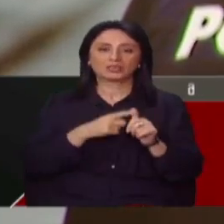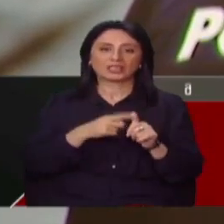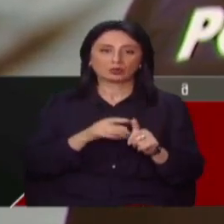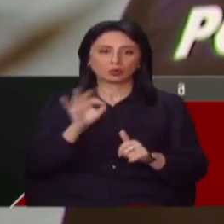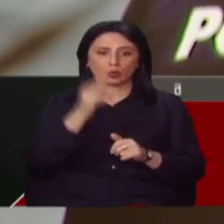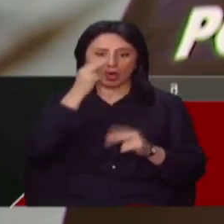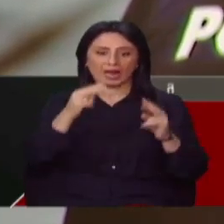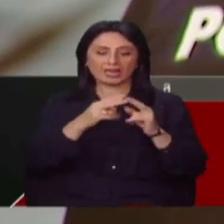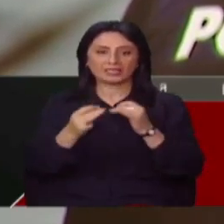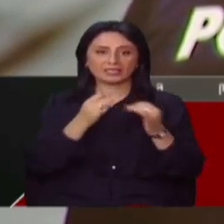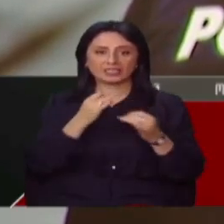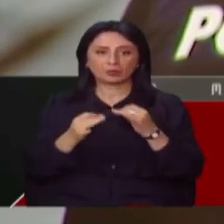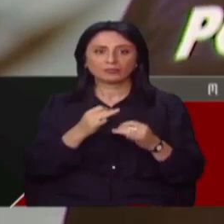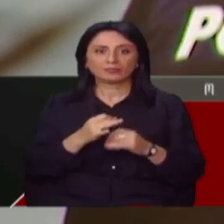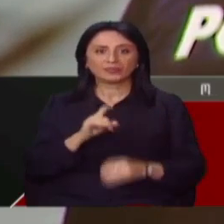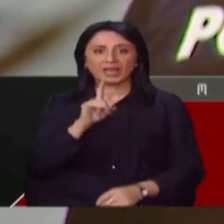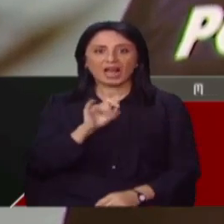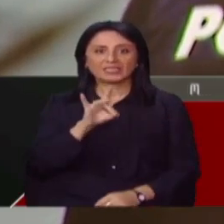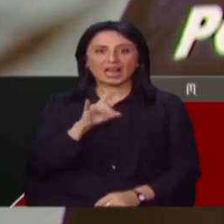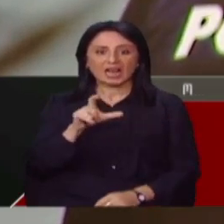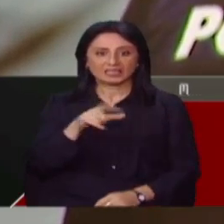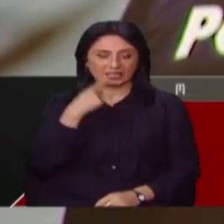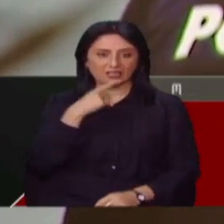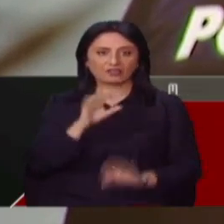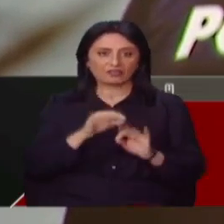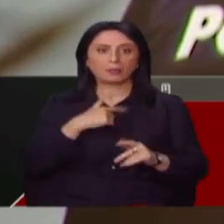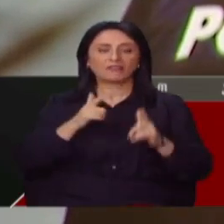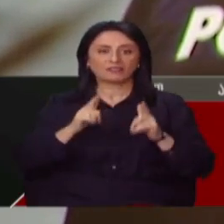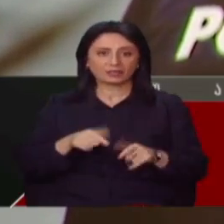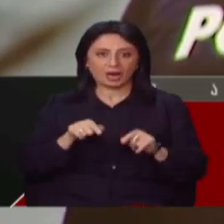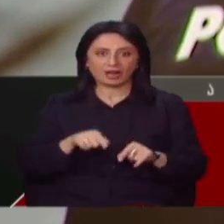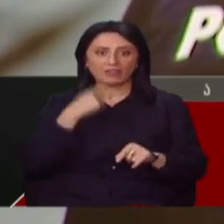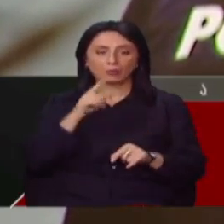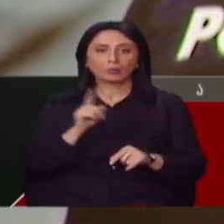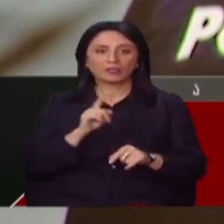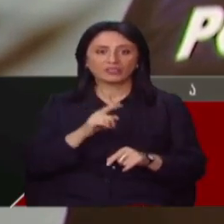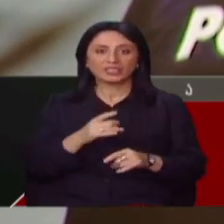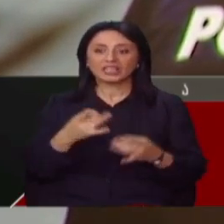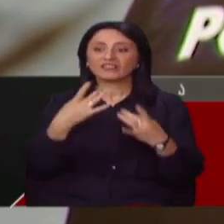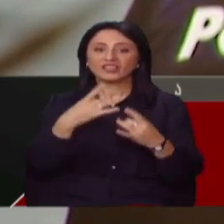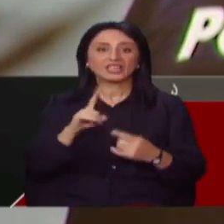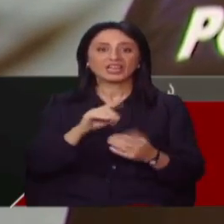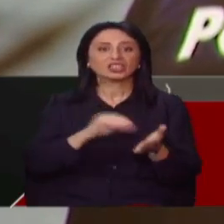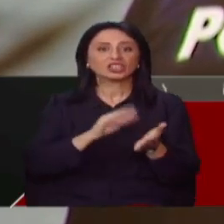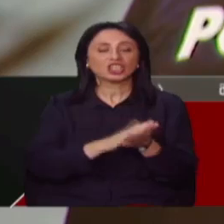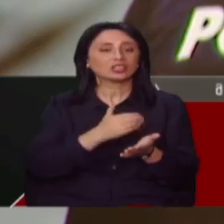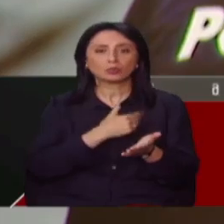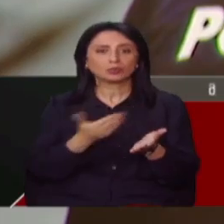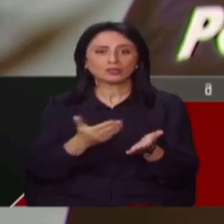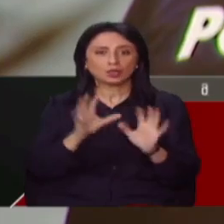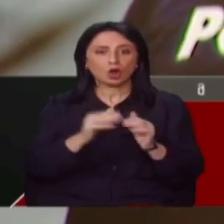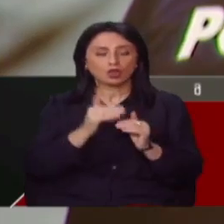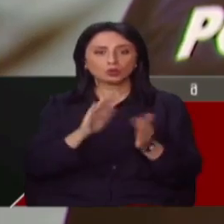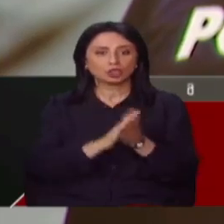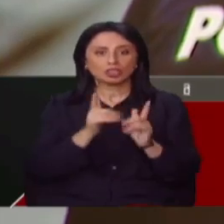ჩვენი ეკლესიის საუბარი. ხაზარეც განცხადებაში ითქვა, მეც შეთანხმები და აქვე ვამბობ, რომ გვითხრან რისი ჩაწერა უნდათ